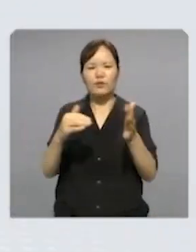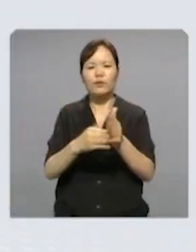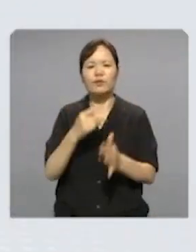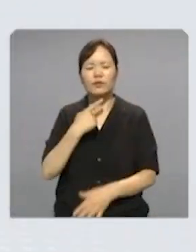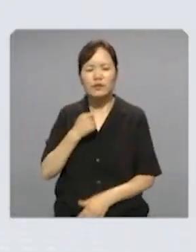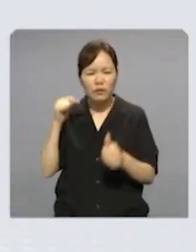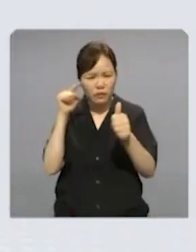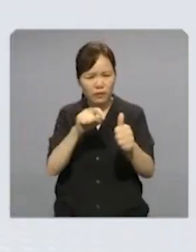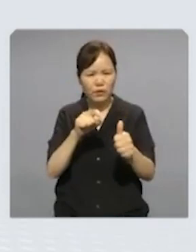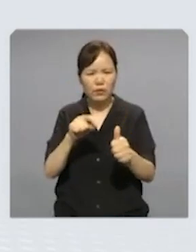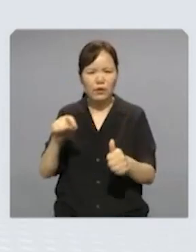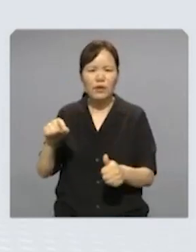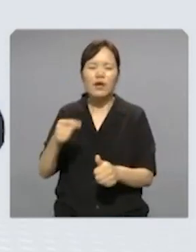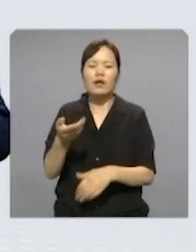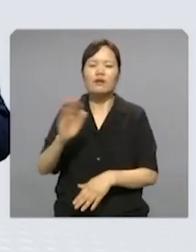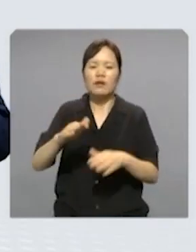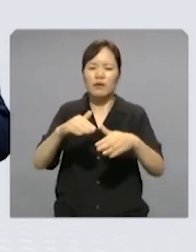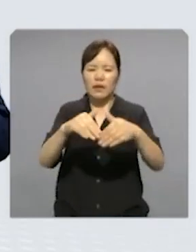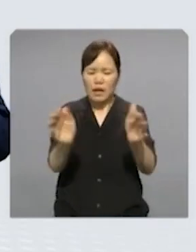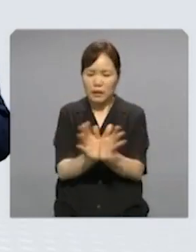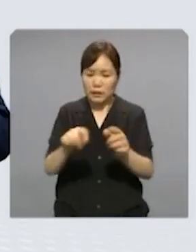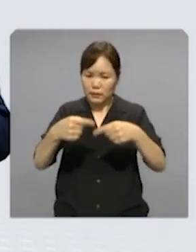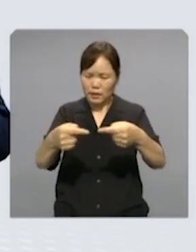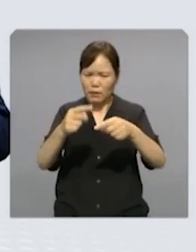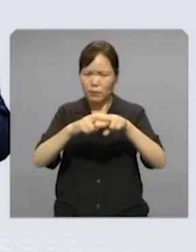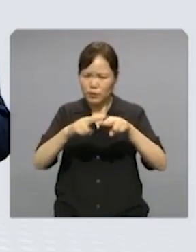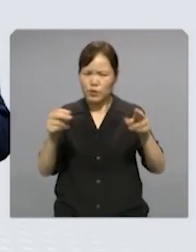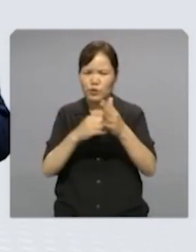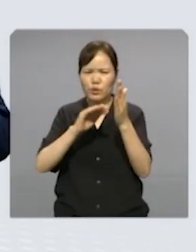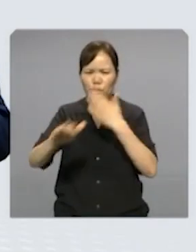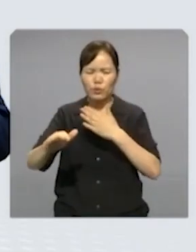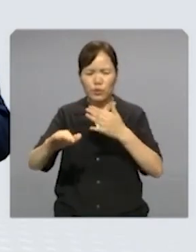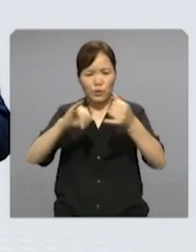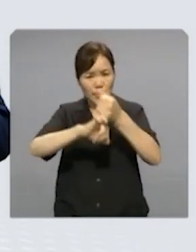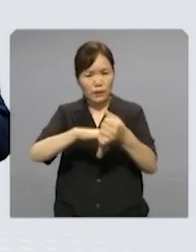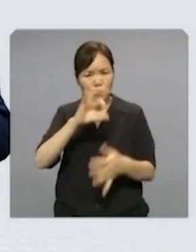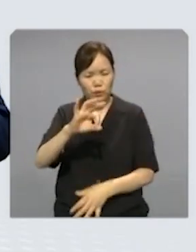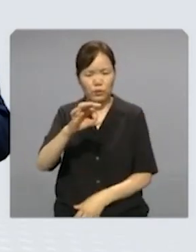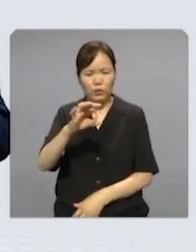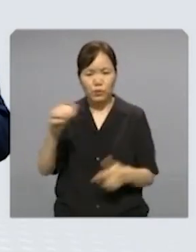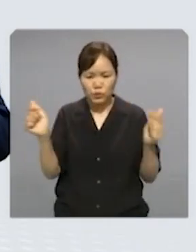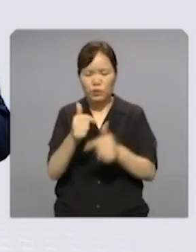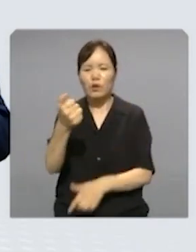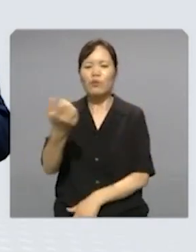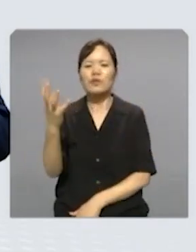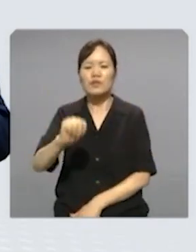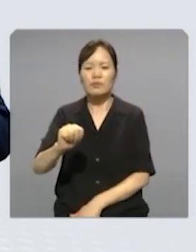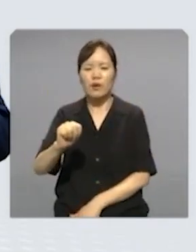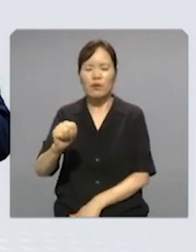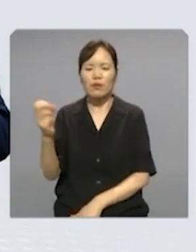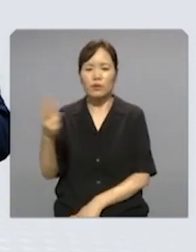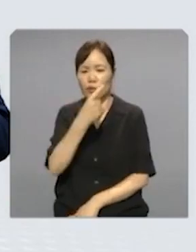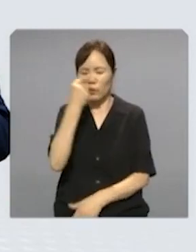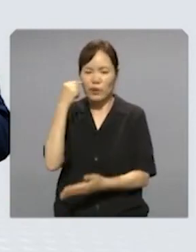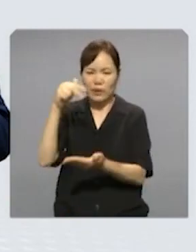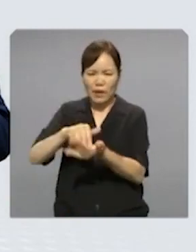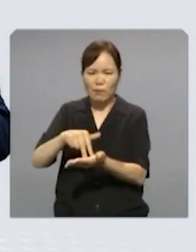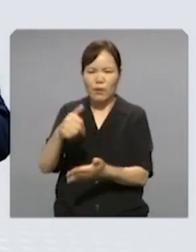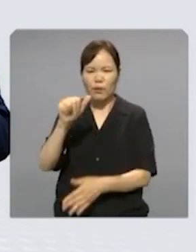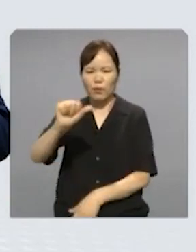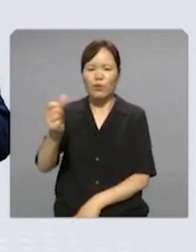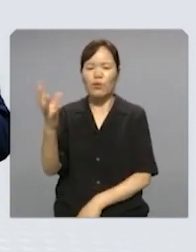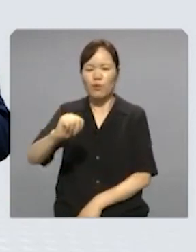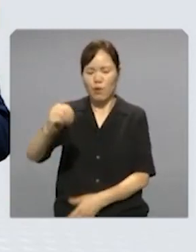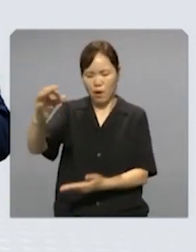참여 무산 후 약정액이 50억으로 줄었고 박 전 특검이 김만배 씨로부터 담보 제공용으로 5억을 받았다고